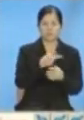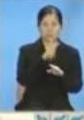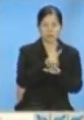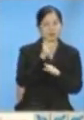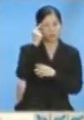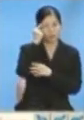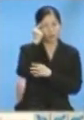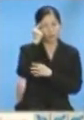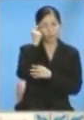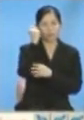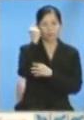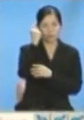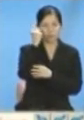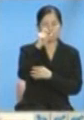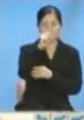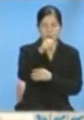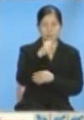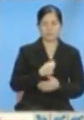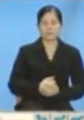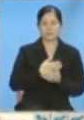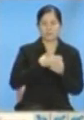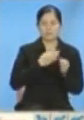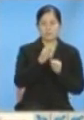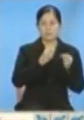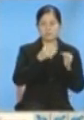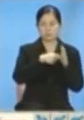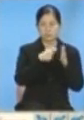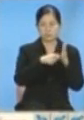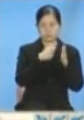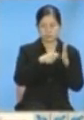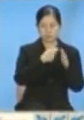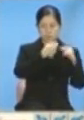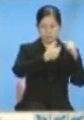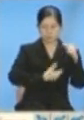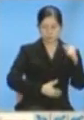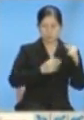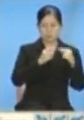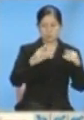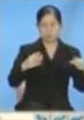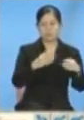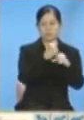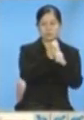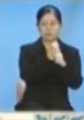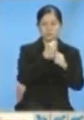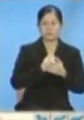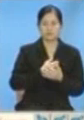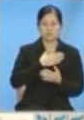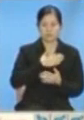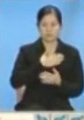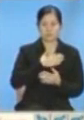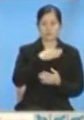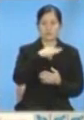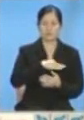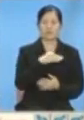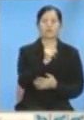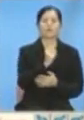ป็นกรรมการเสียงข้างน้อยด้วยผมกำลังอธิบายเหตุผลข้อสุดท้ายเพื่อสรุปและผมคิดว่าเป็นข้อที่โน้